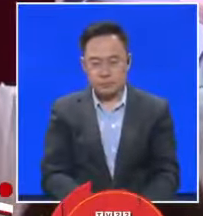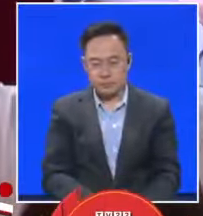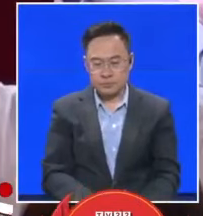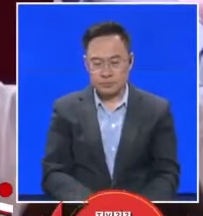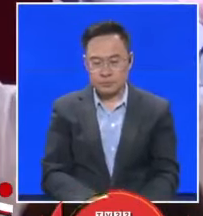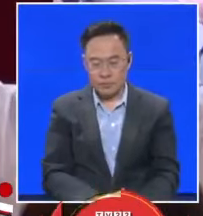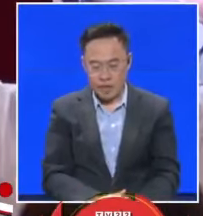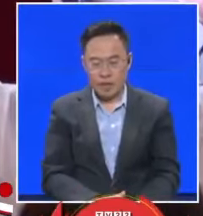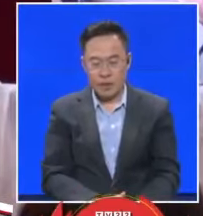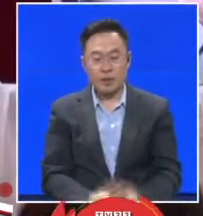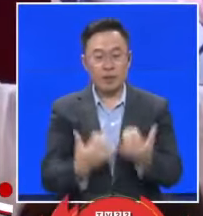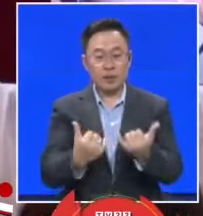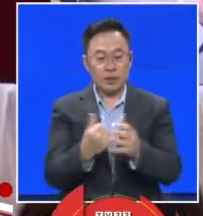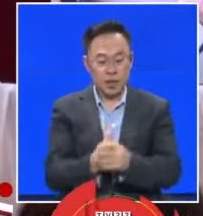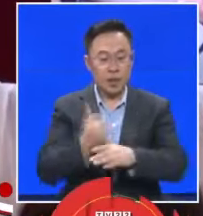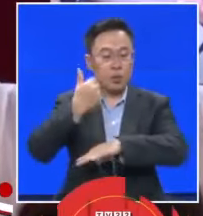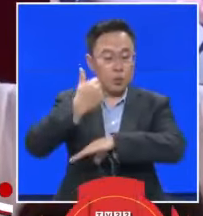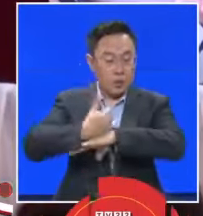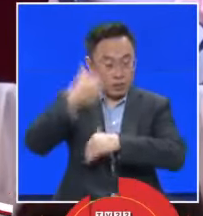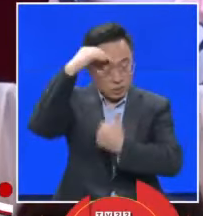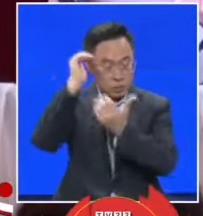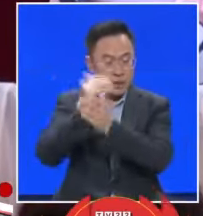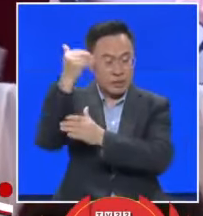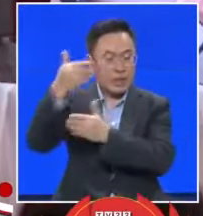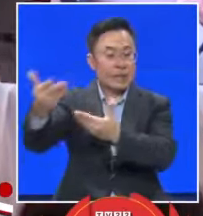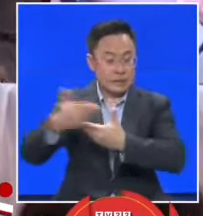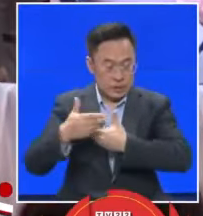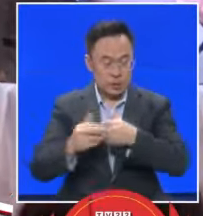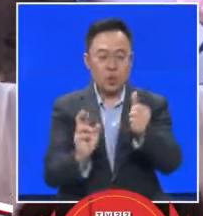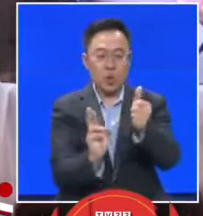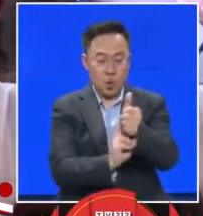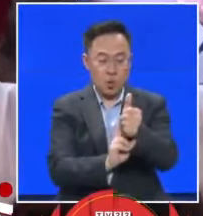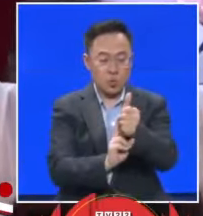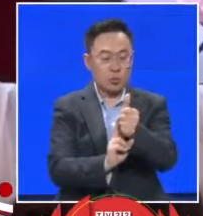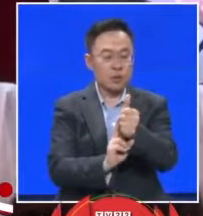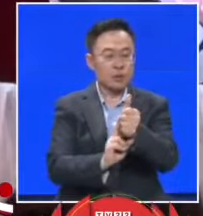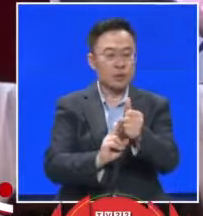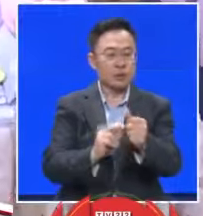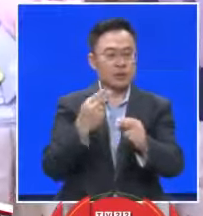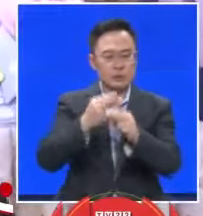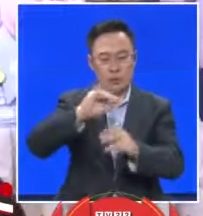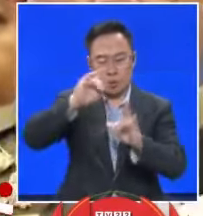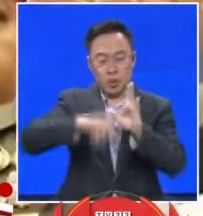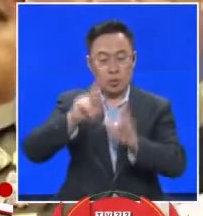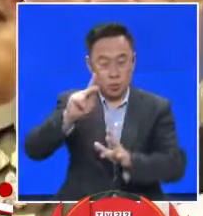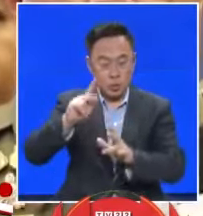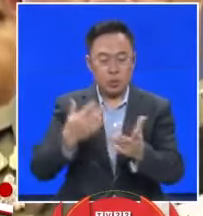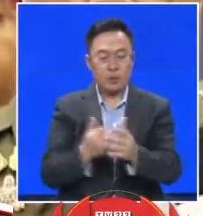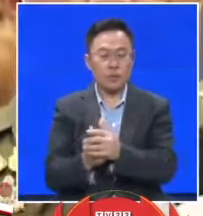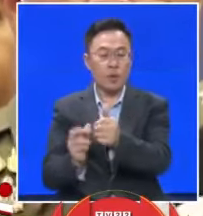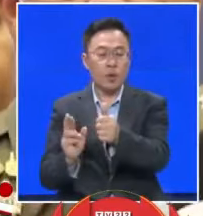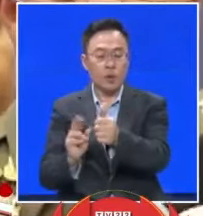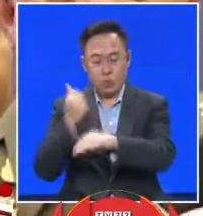านต่อสักแล้วก็ต้องมีการถามว่าอ้าวแล้วที่พลตรีนำเกียรติเนี่ยไปยื่นฟ้องศาลว่าผบ.ตร.157เนี่ยจะเป็นยังไงบ้